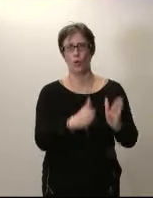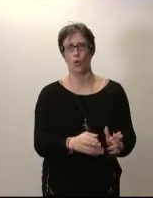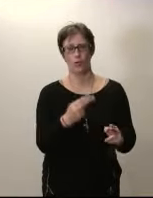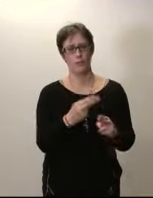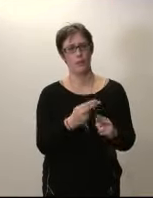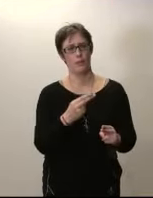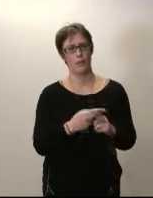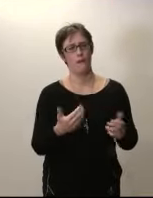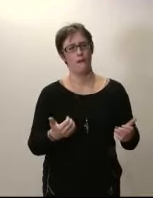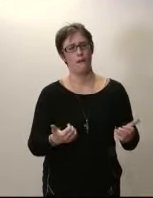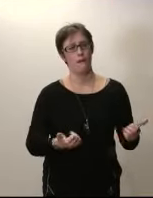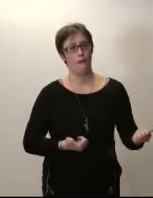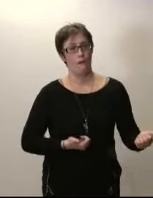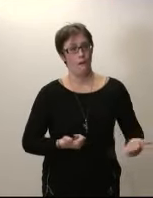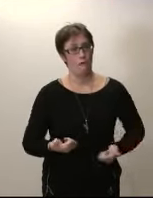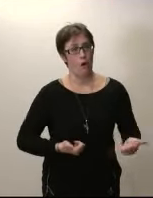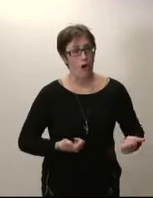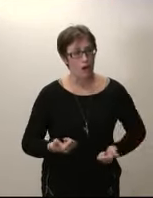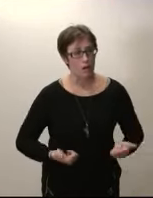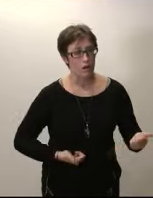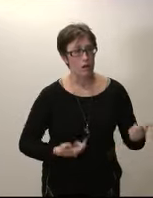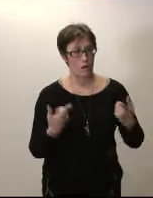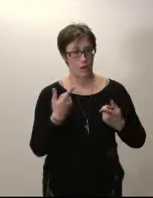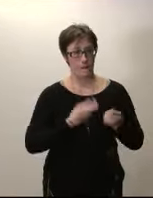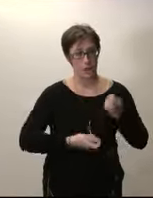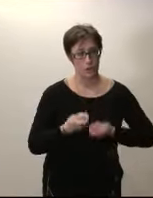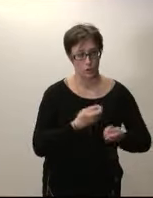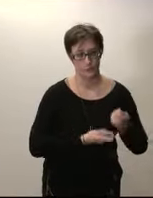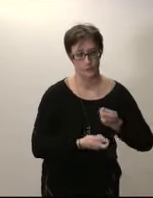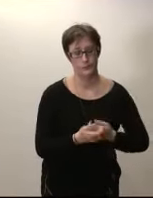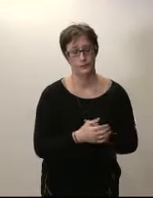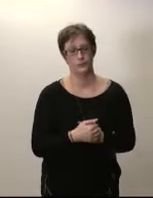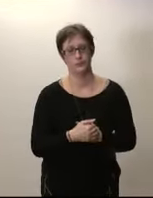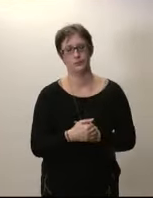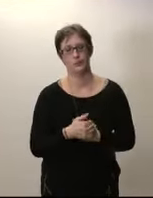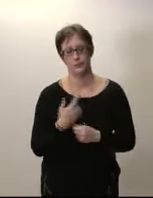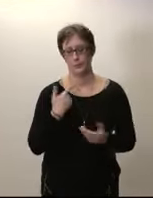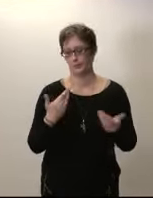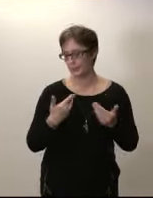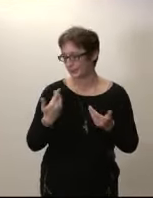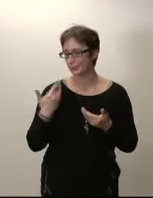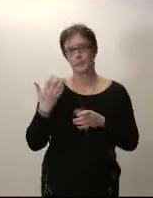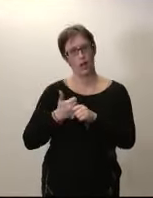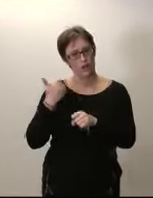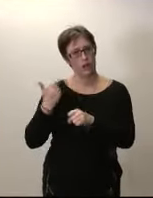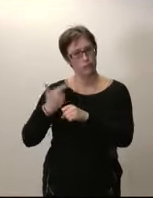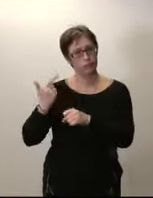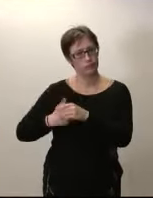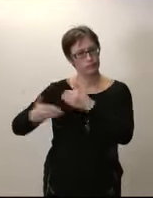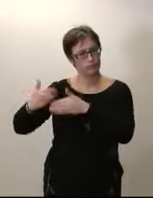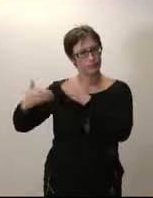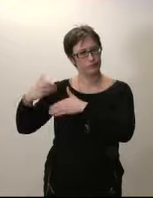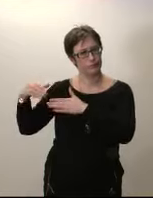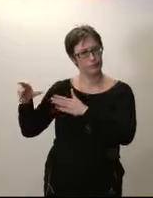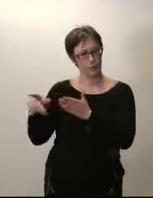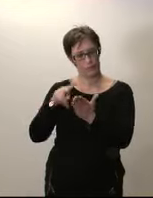marché. J'ai donc ressorti des éléments sur les ans passés, et sur les années passées, je me rends compte que de 2010